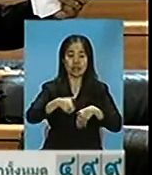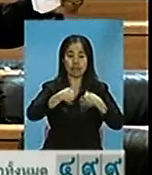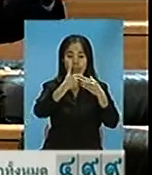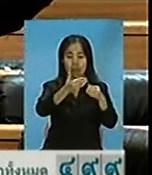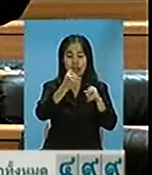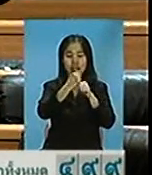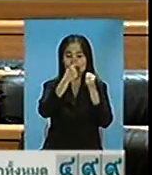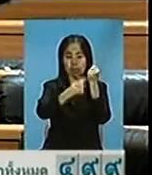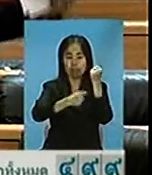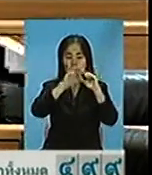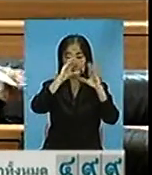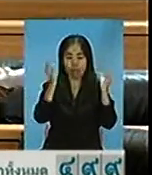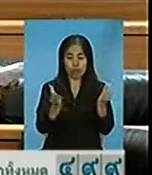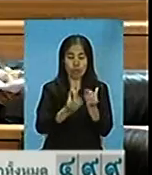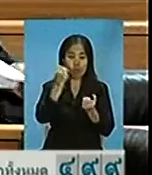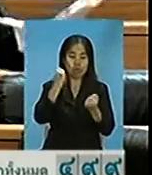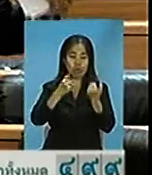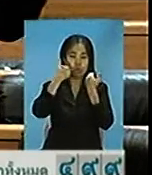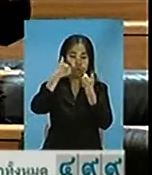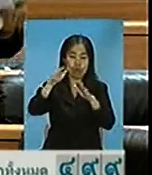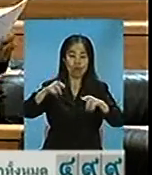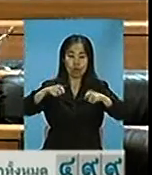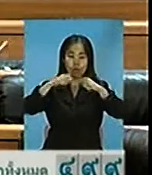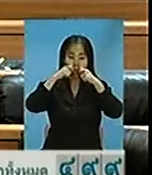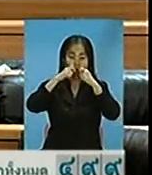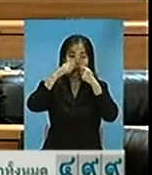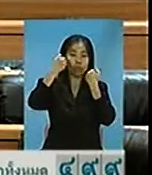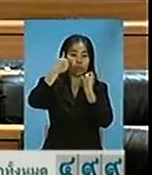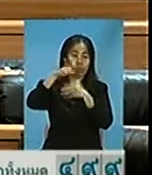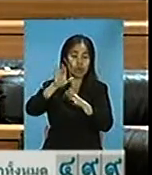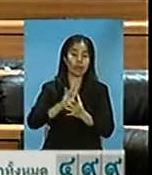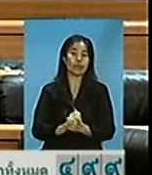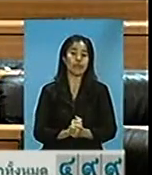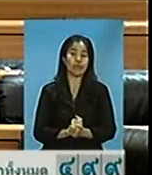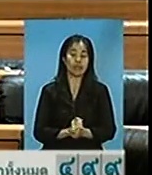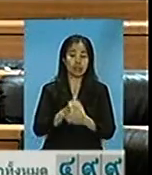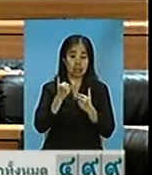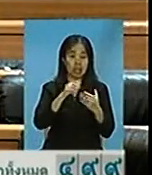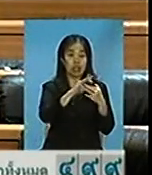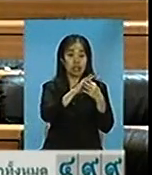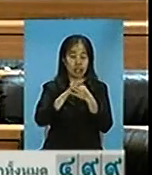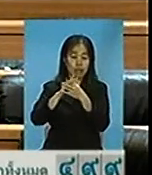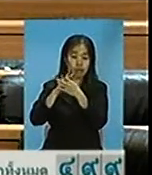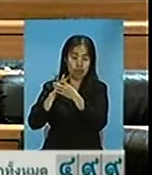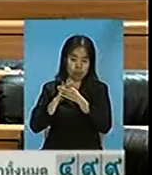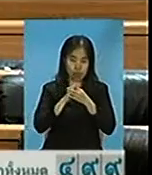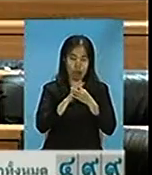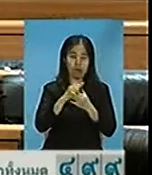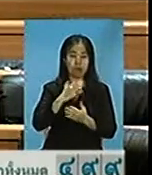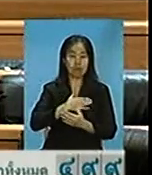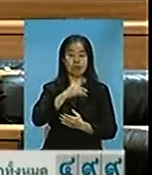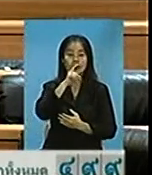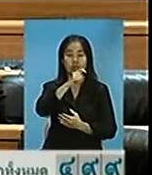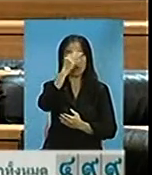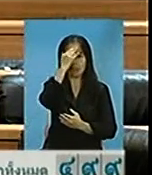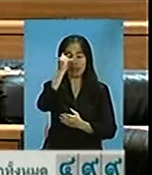ล้อรถยนต์ส่งออกแล้วถุงยางอนามัยส่งออกแล้วท่านประธานดูให้ดีครับมันเกี่ยวเนื่องหมดเลยที่ผมถามว่าทำไมท่านต้องเพิ่ม